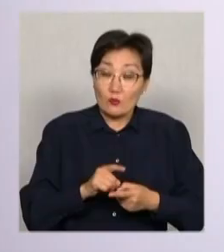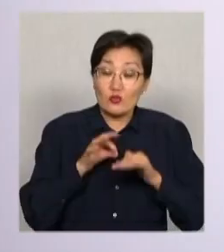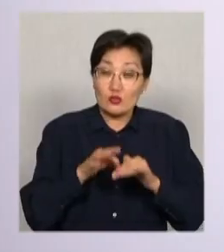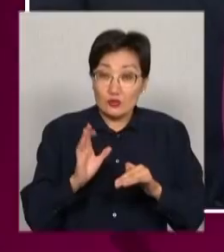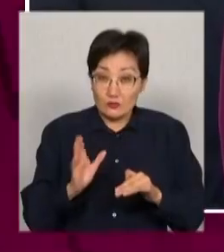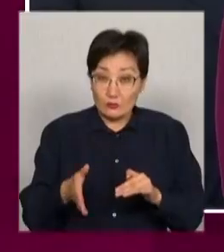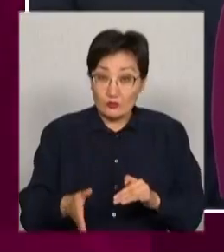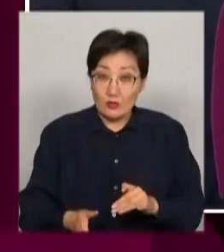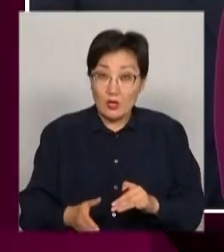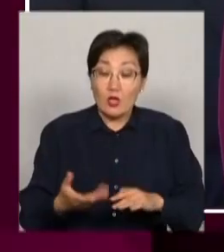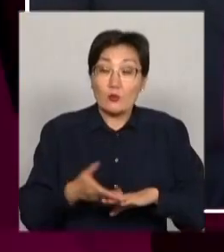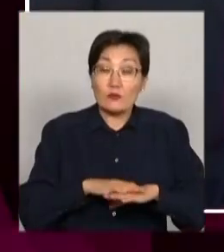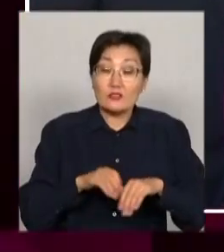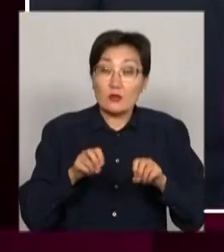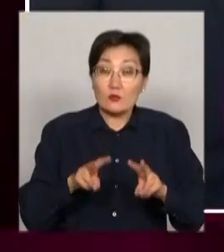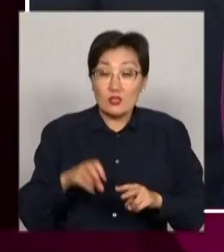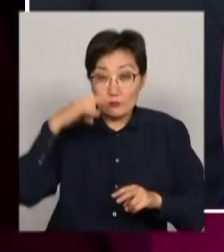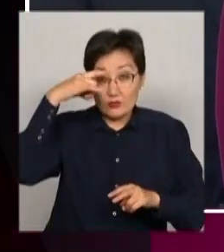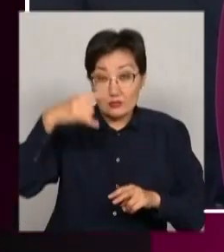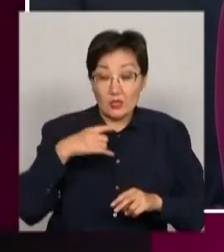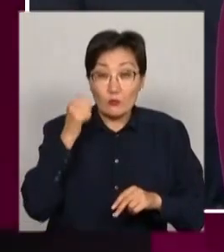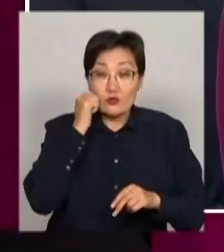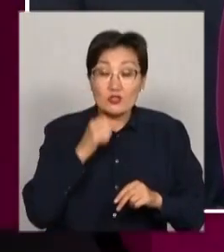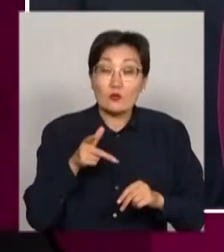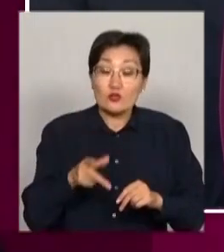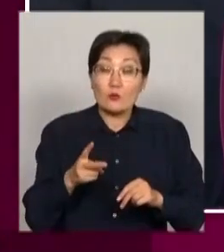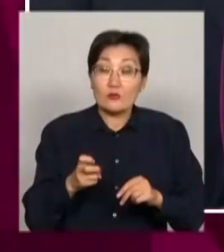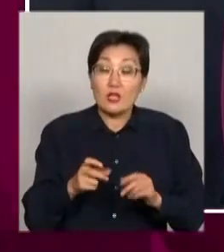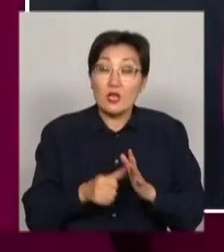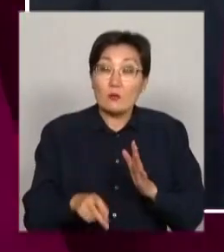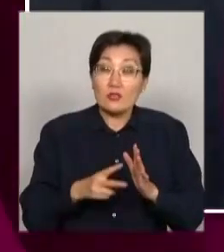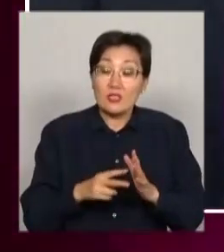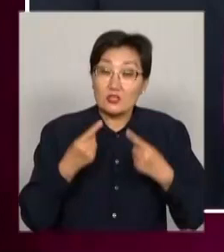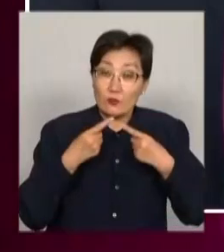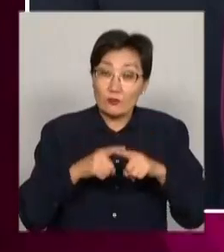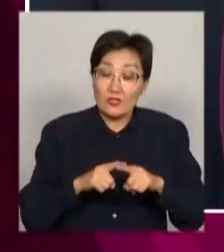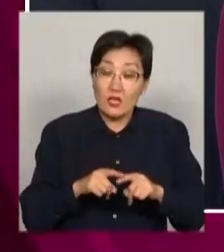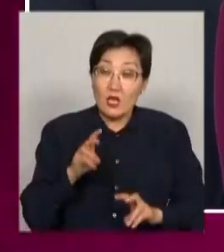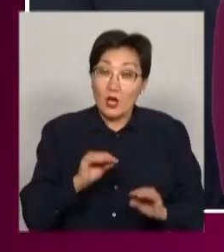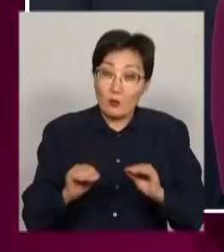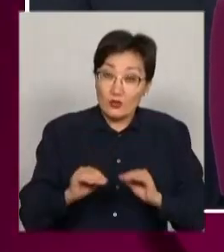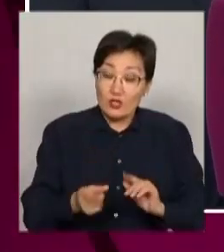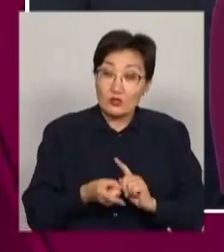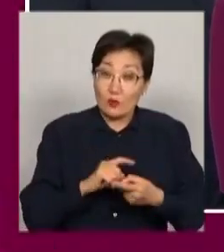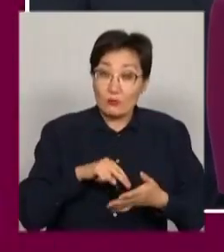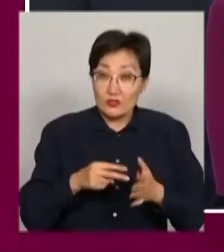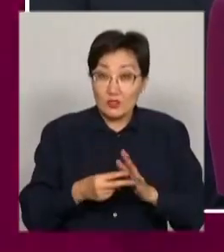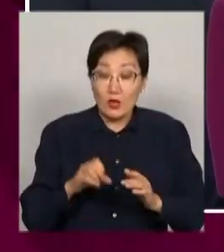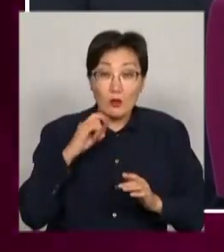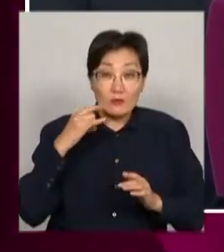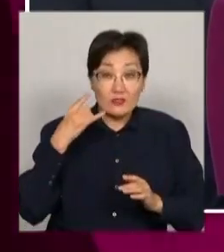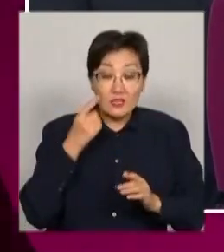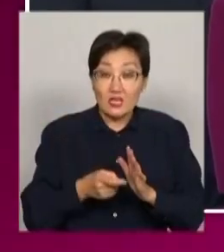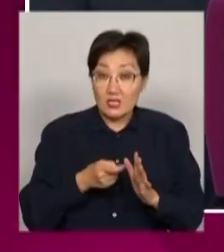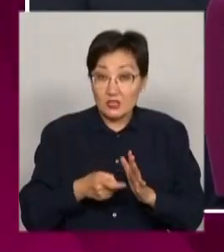жүргізіледі. Төтеншіліктер Қазақстан бойынша тозығы жеткен 3267 технологиялық жабдықты ауыстырмақшы. Әсіресе Павлодар,